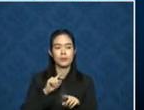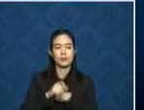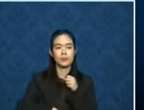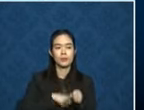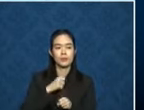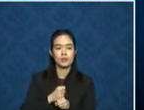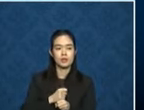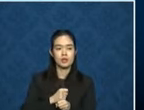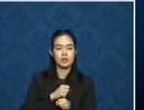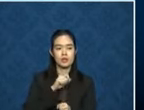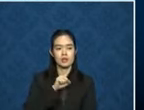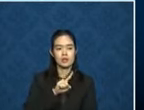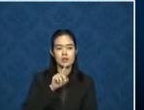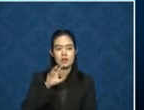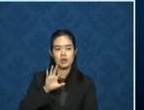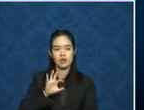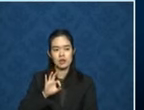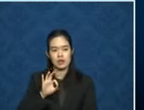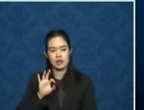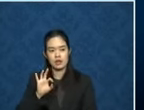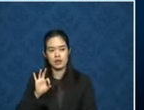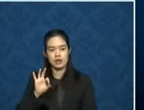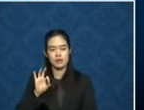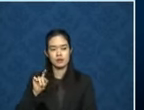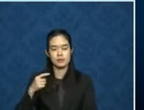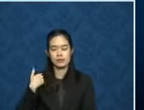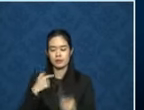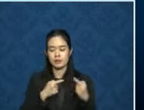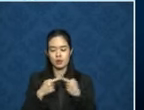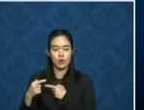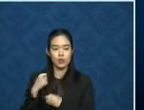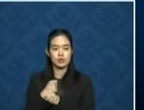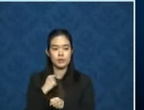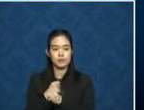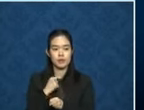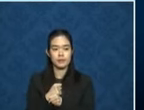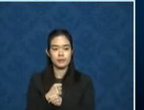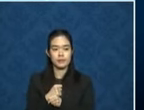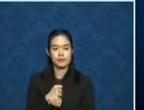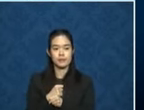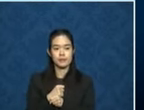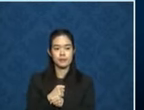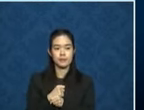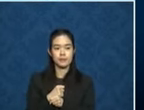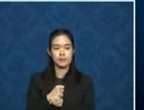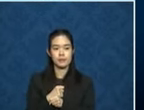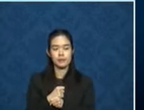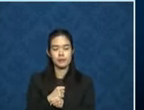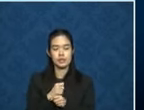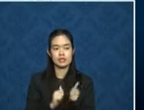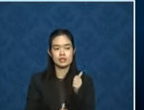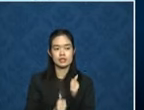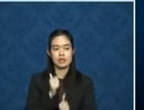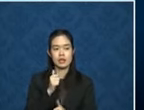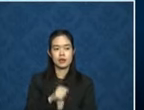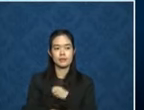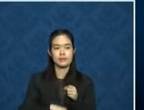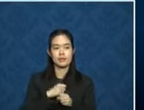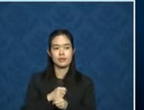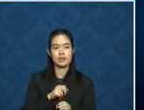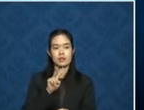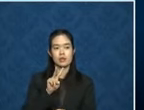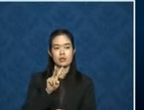นาจำนวนมากได้นำพาผลงานปัญญาประดิษฐ์ไปต่อยอดในเชิงพาณิชย์ครับผู้ชนะจากการแข่งขันในปี2008คือคุณเฟรดโรเบิร์ตก็พั